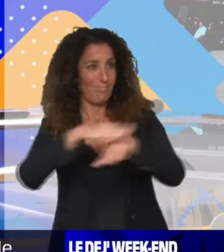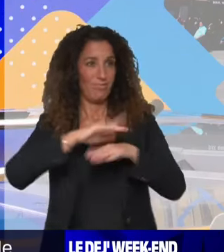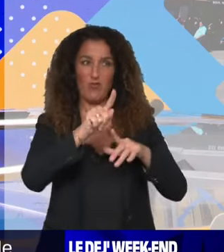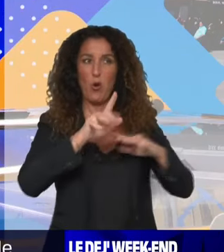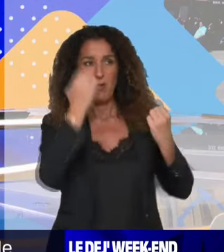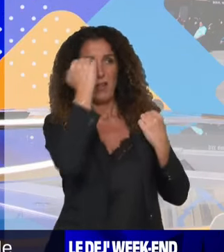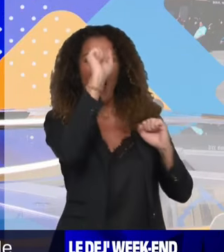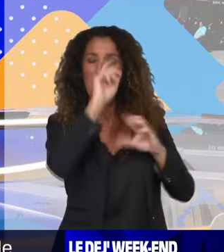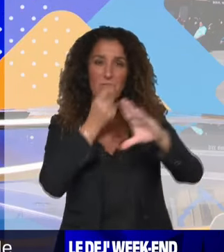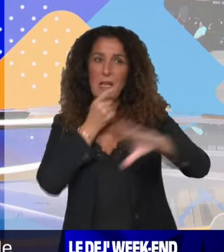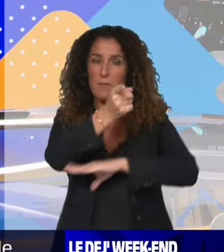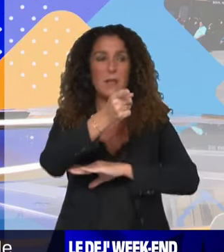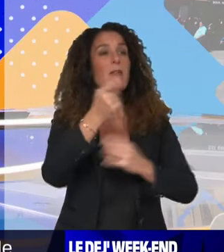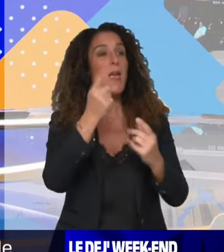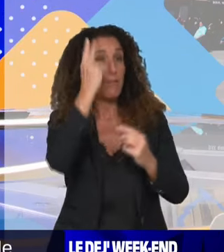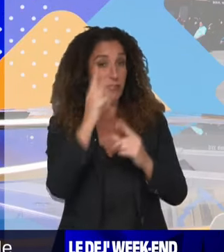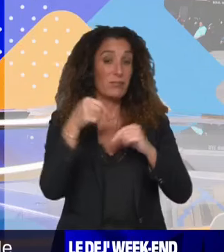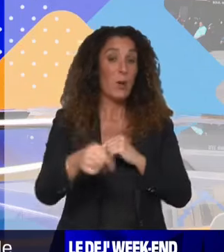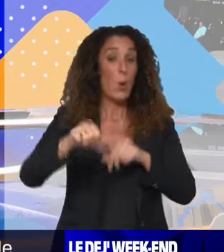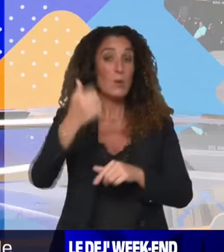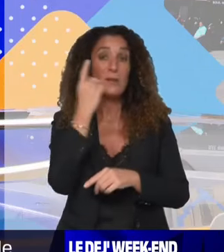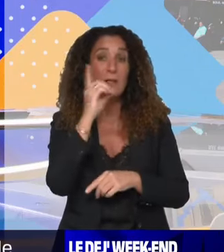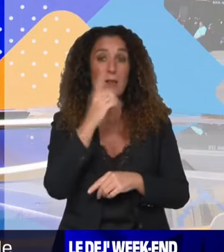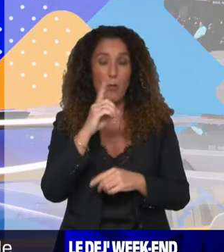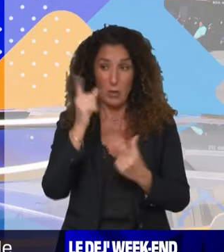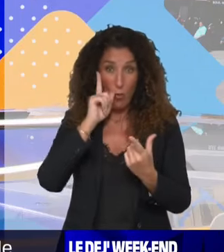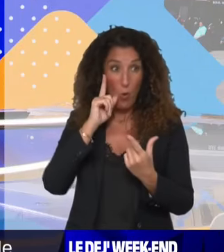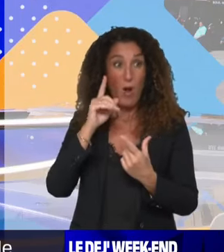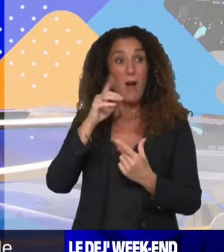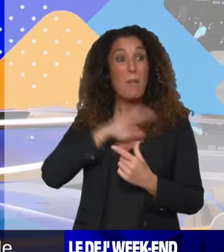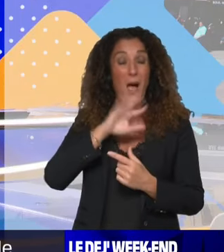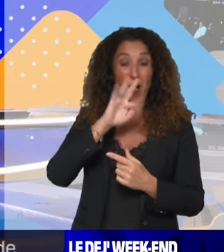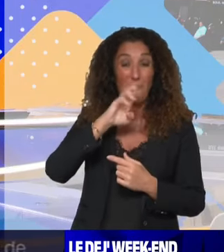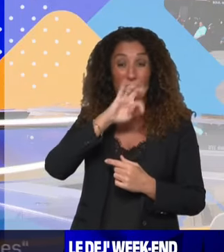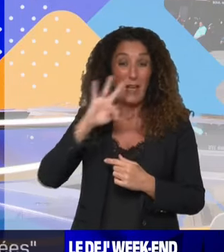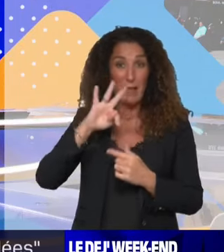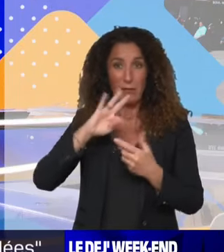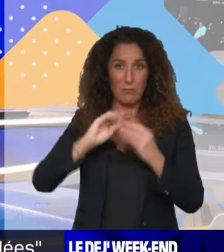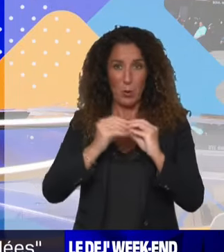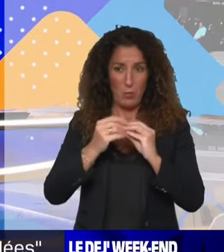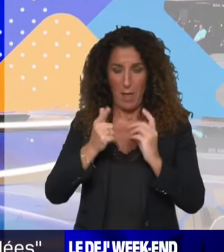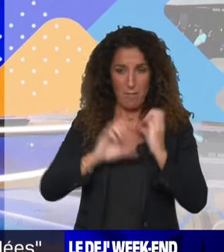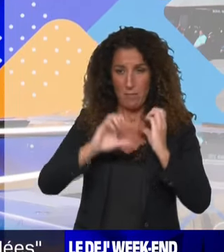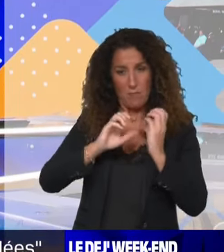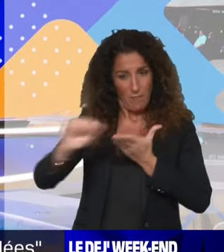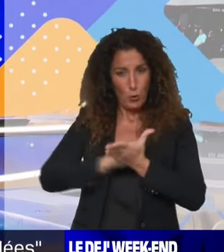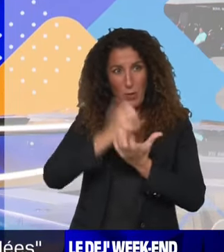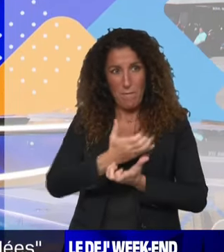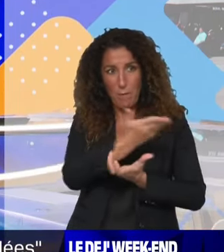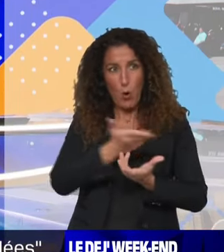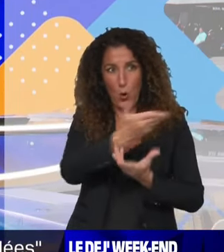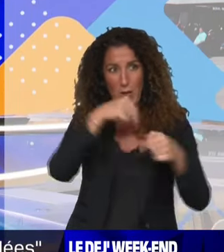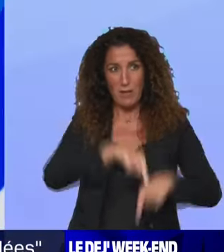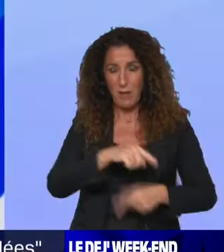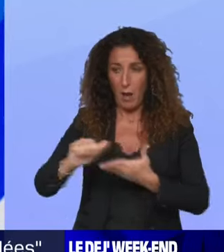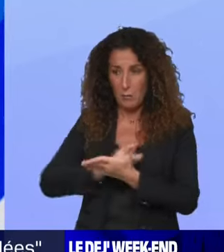décembre prochain. Ils protestent contre le démantèlement de la filiale fret de la SNCF. On va retrouver en gare de Montparnasse à Paris Edgar Becquet. Bonjour